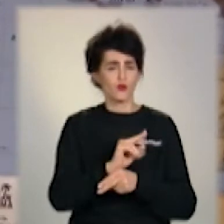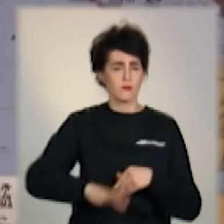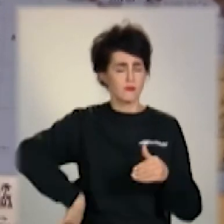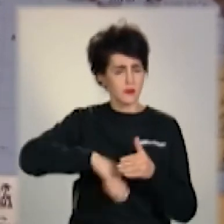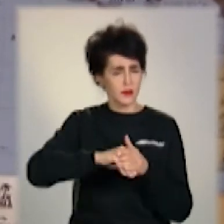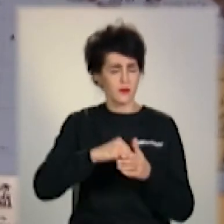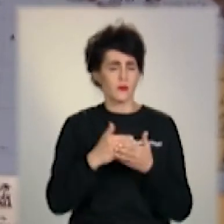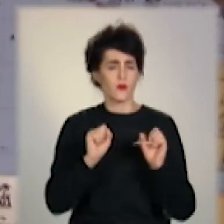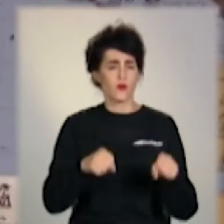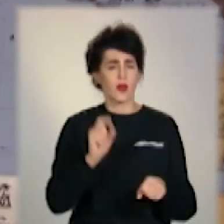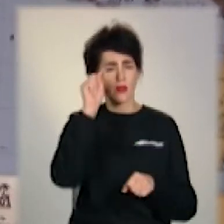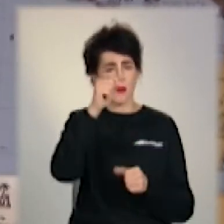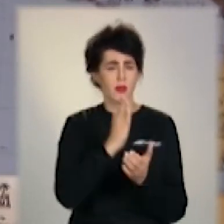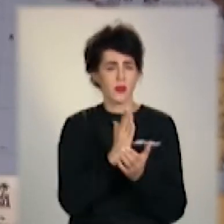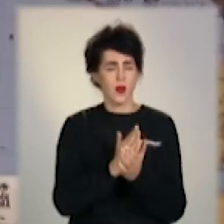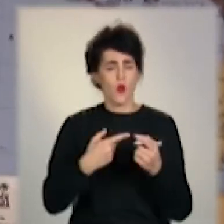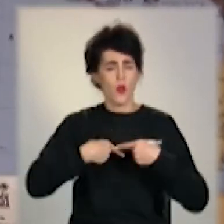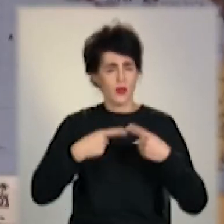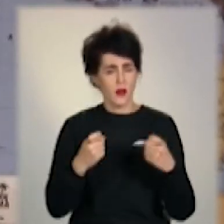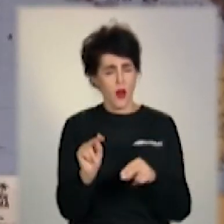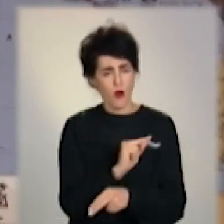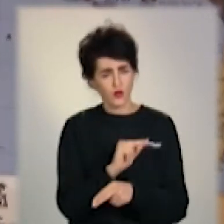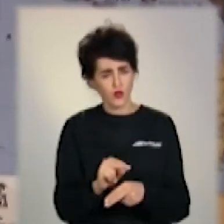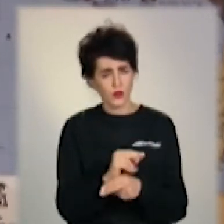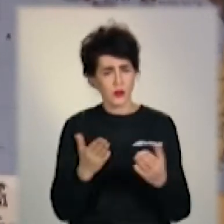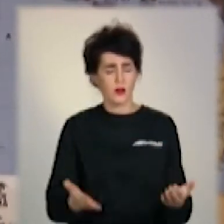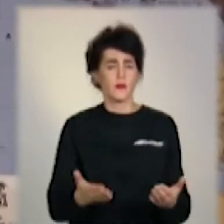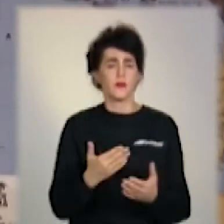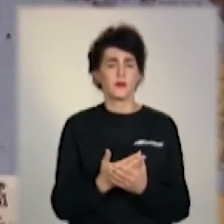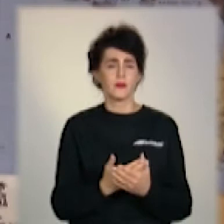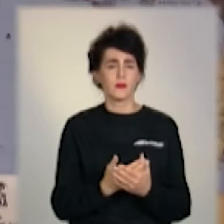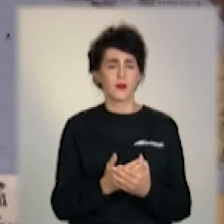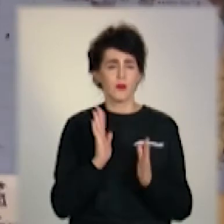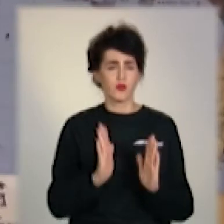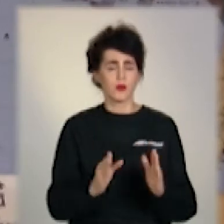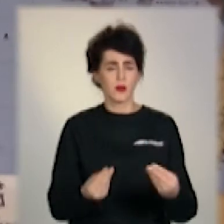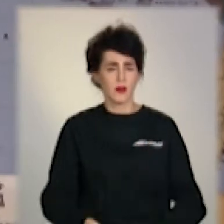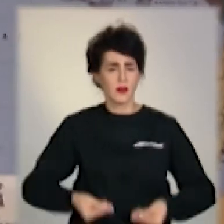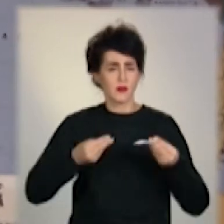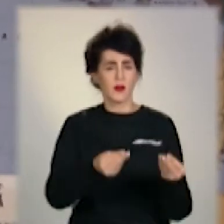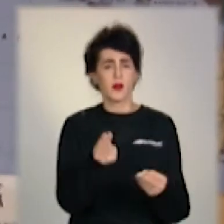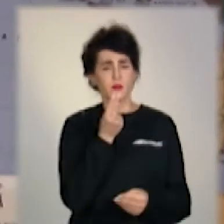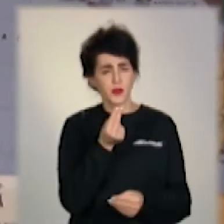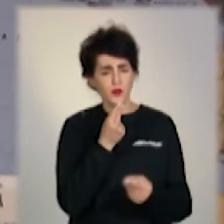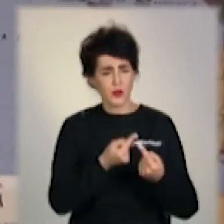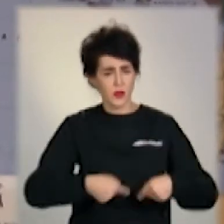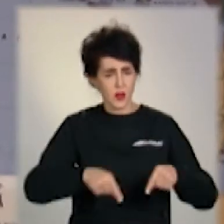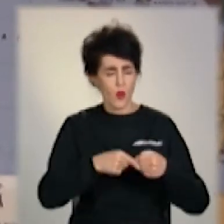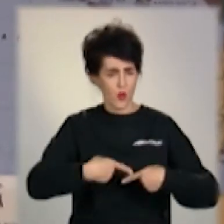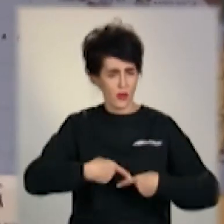може знаходитися так і в готелі, лікуватися у номері, і йому буде предоставлена їжа з готелю.